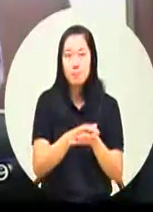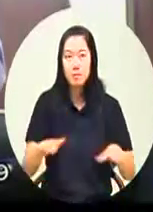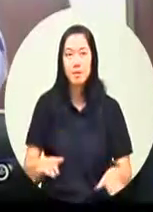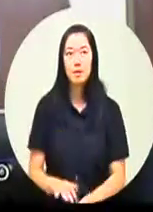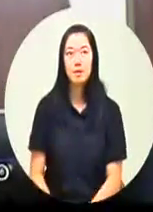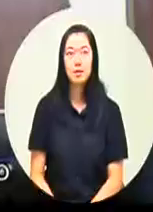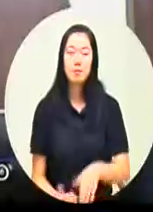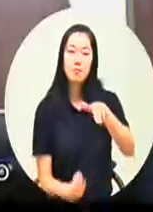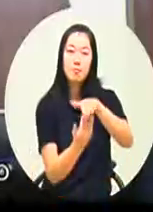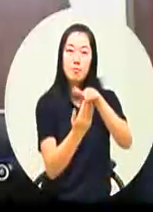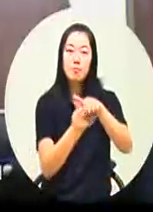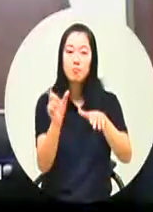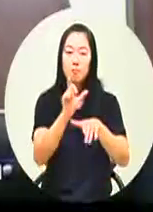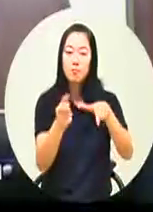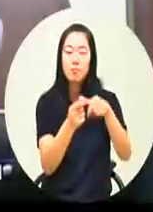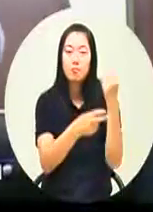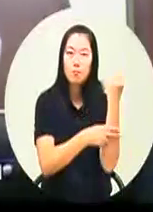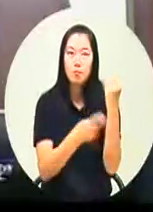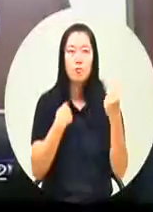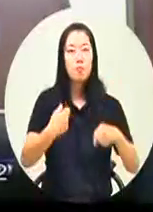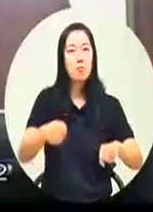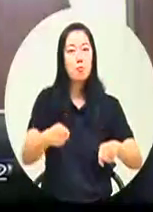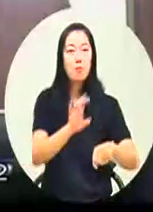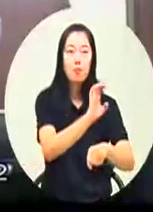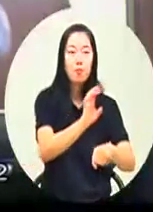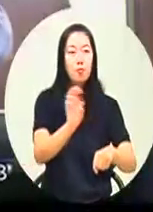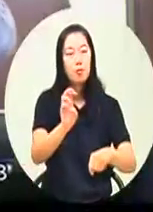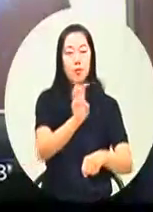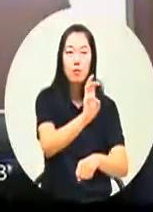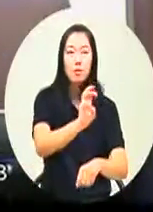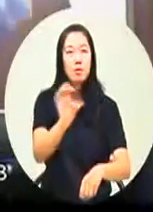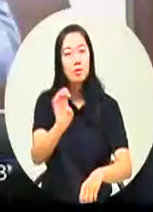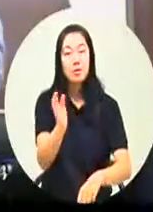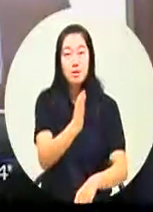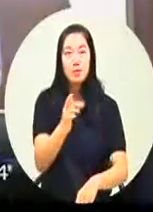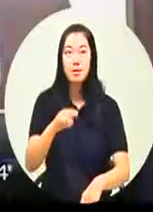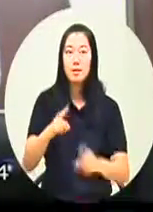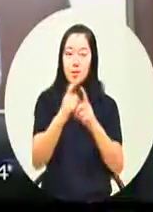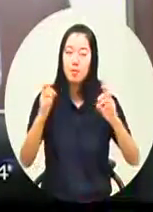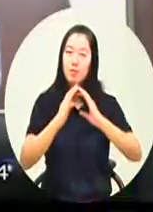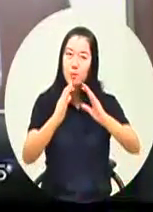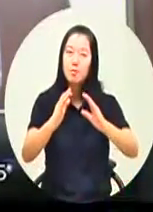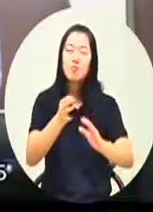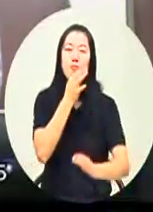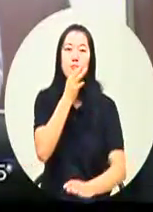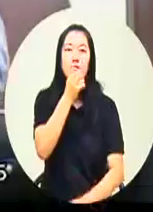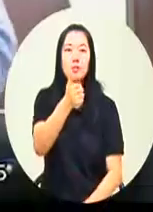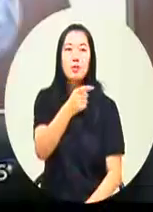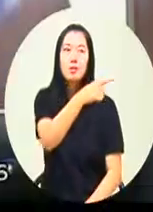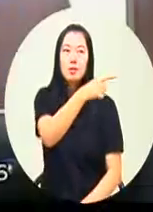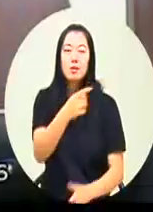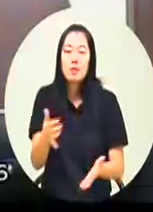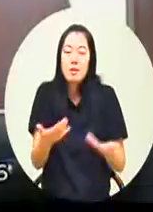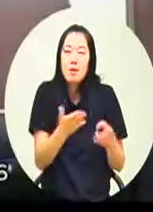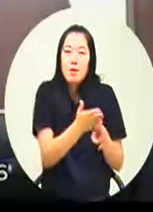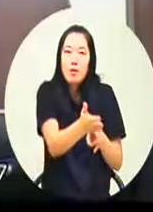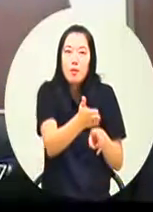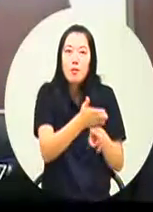限60公里，啊，你骑这么40、30、40，在城市里面都够用了，都比轻轨快了哈。